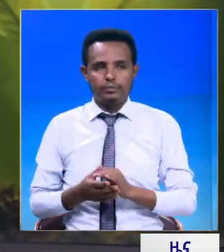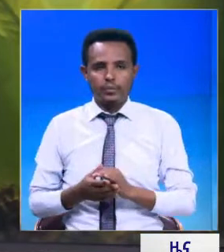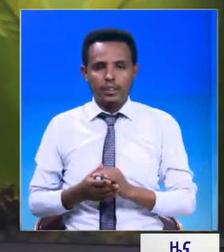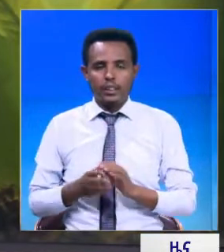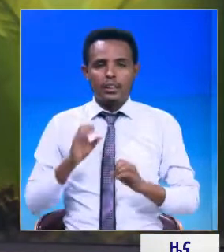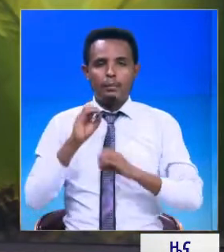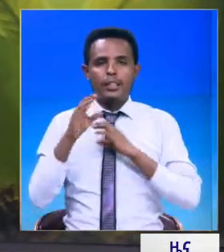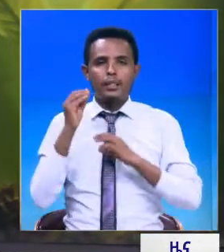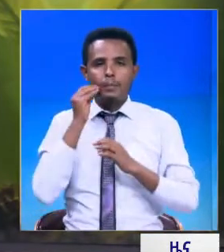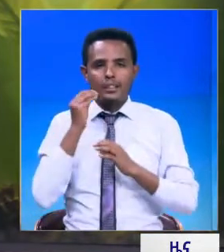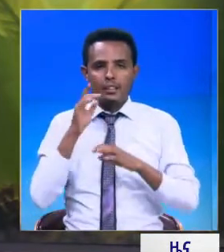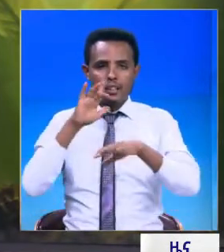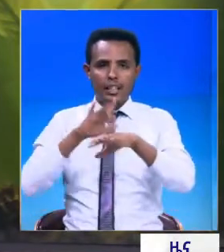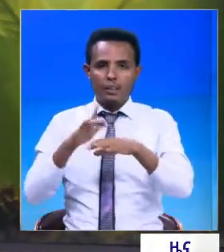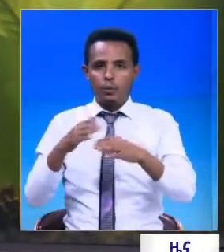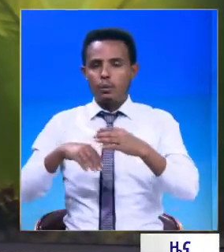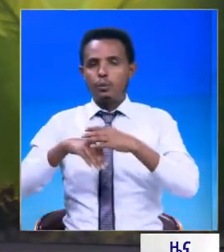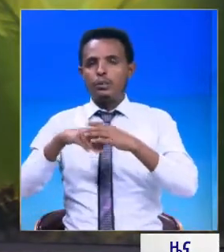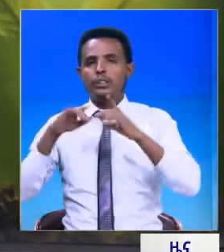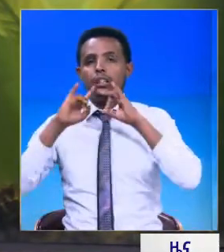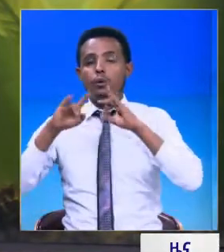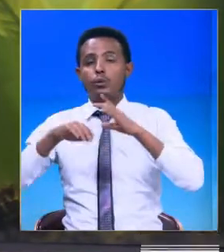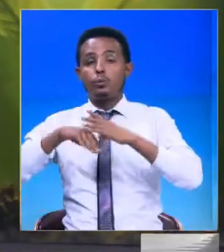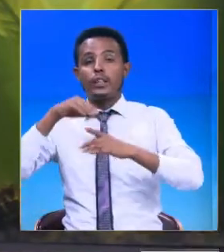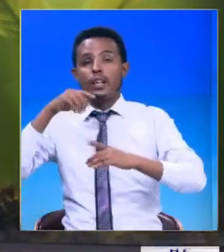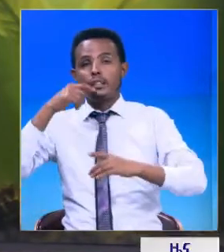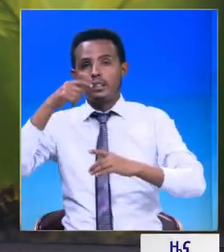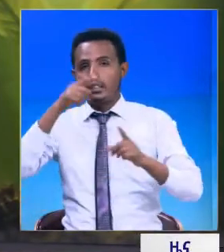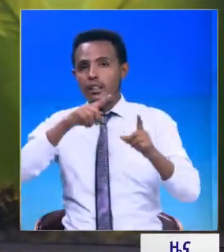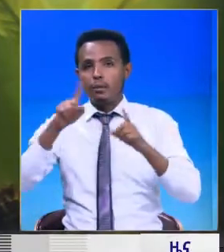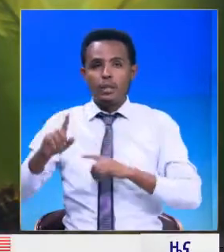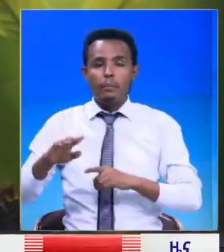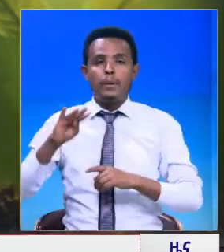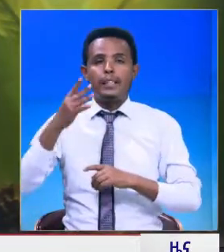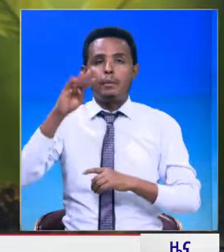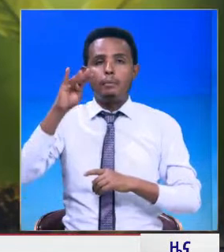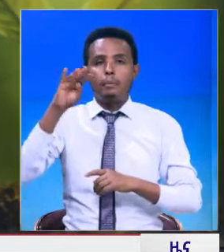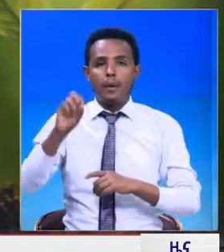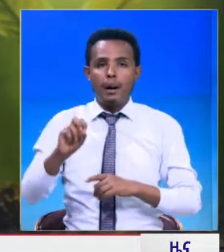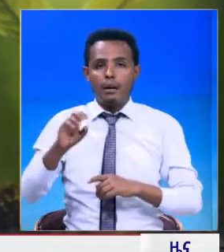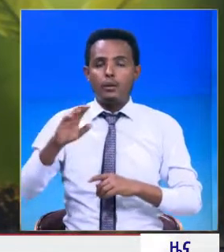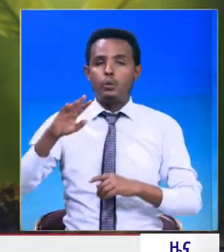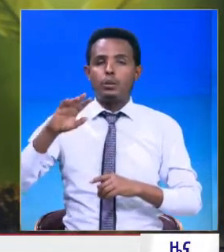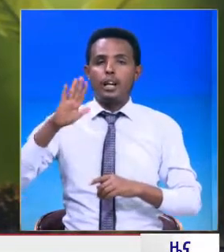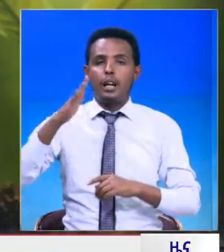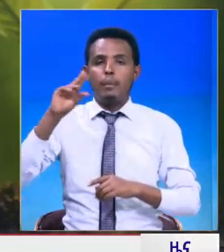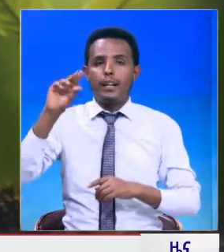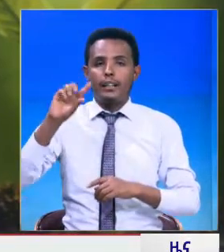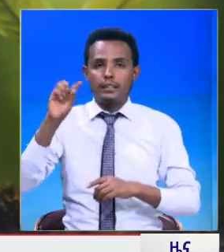ከምክር ቤት ነክ ዜናዎች ወጣ ስንል ደግሞ የመተማ ገላባት መንገድ መከፈት